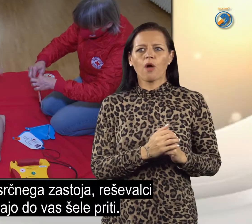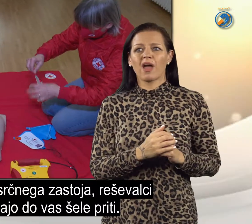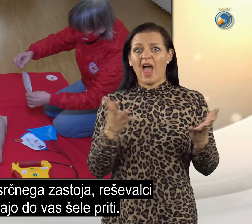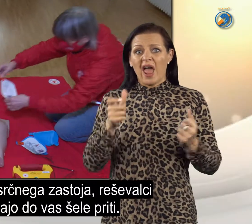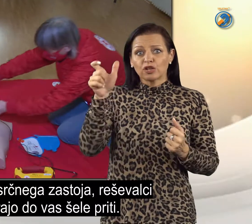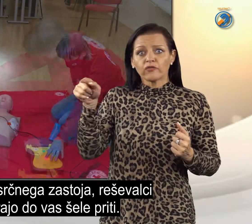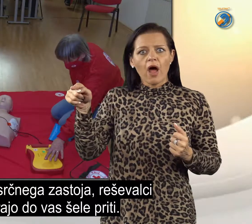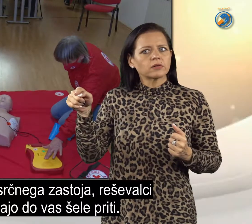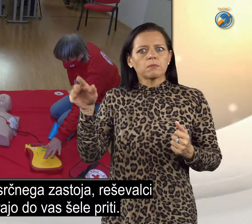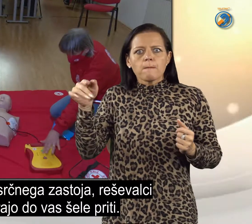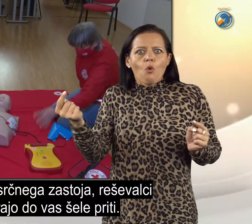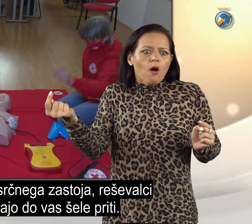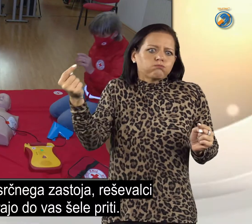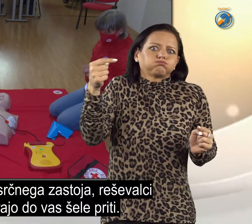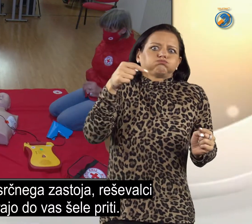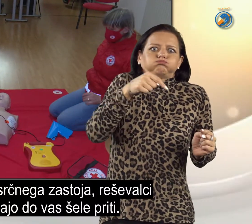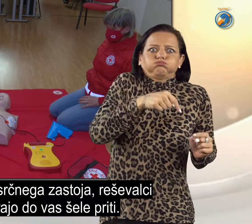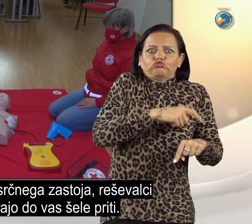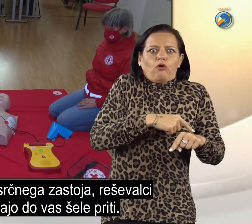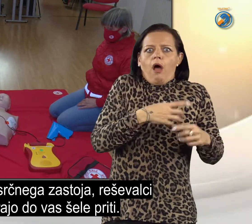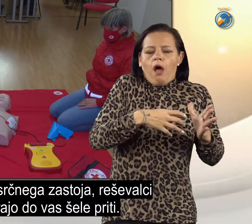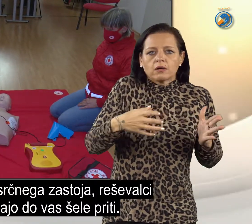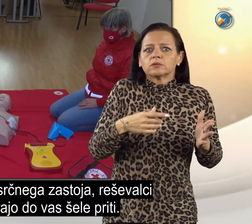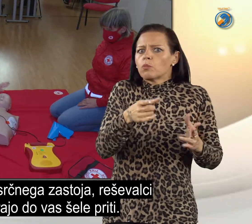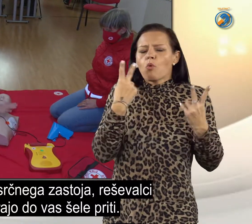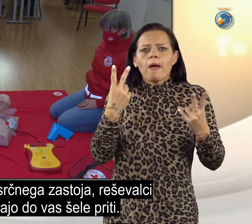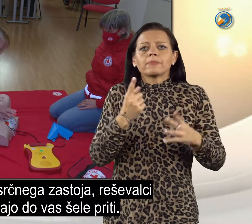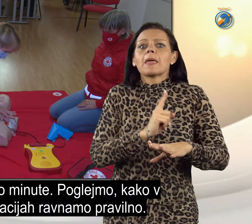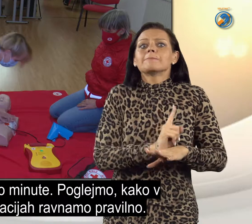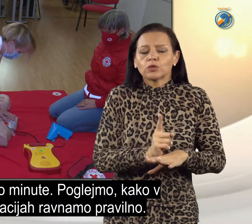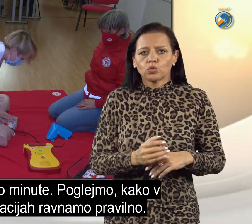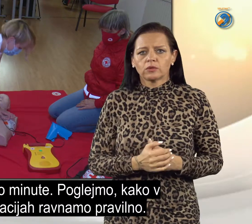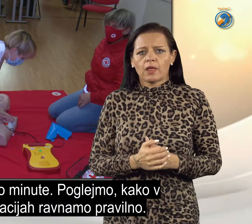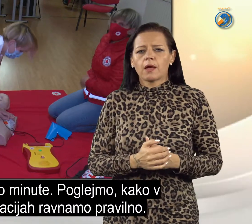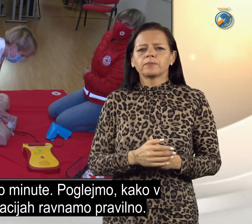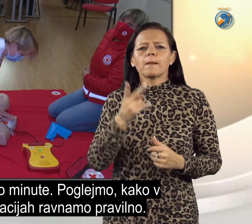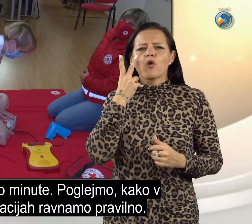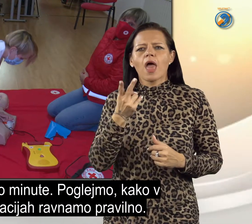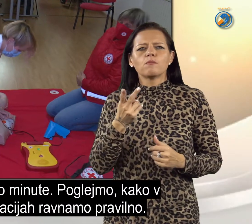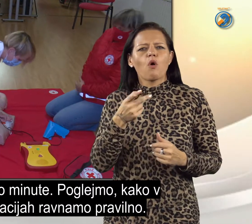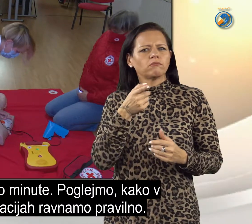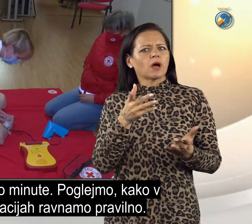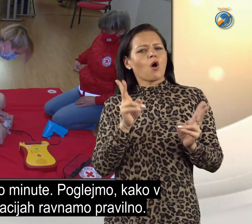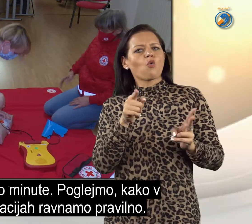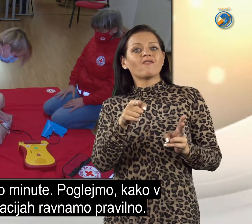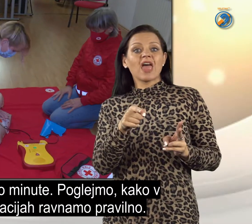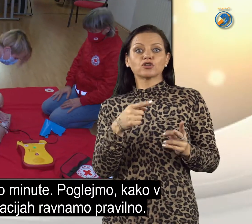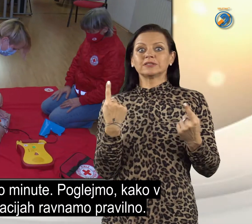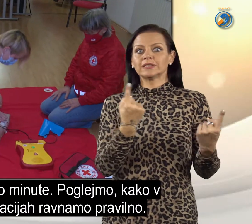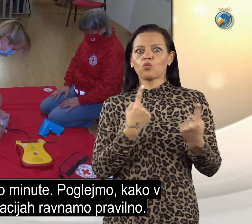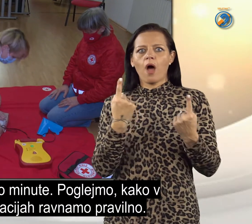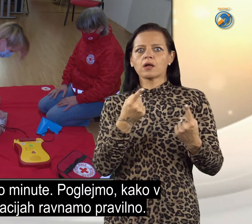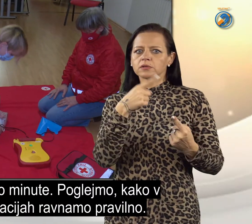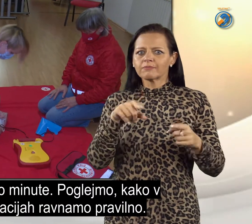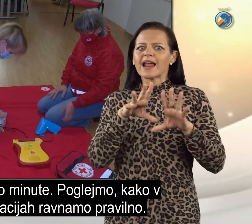srčnega zastoja, reševalci pa morajo do vas šele priti. Pomembne so minute. Poglejmo, kako v takšnih